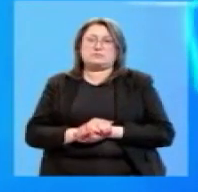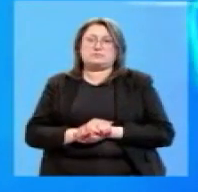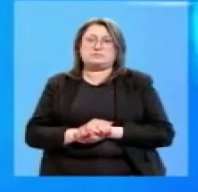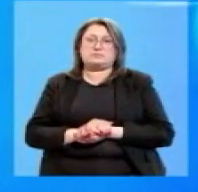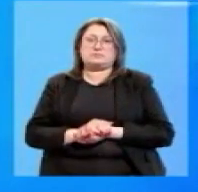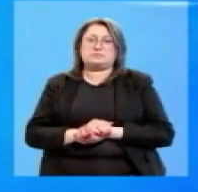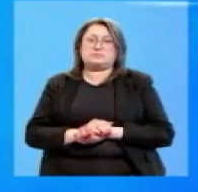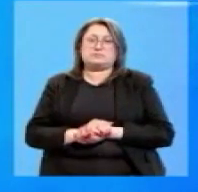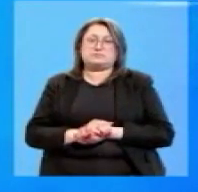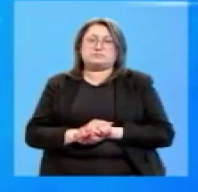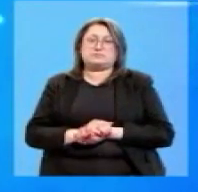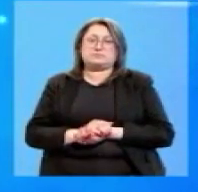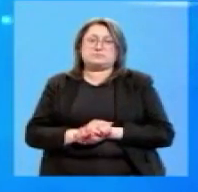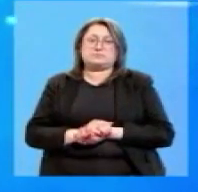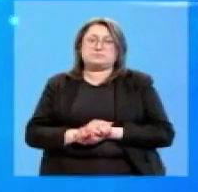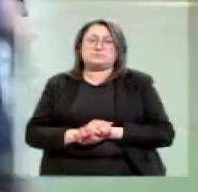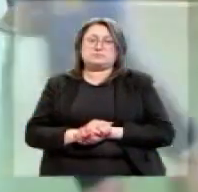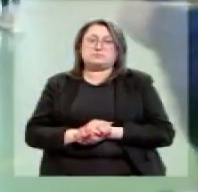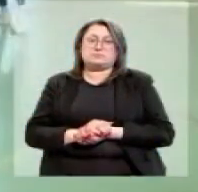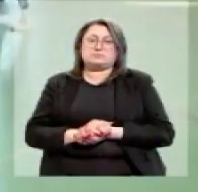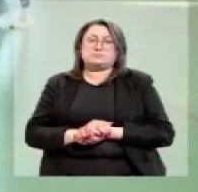табуда, дейді ұйымдастырушылар.